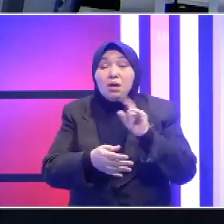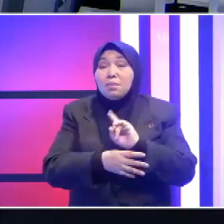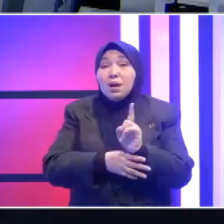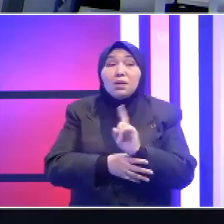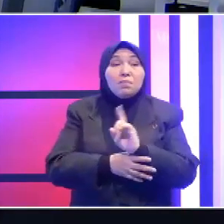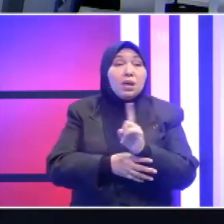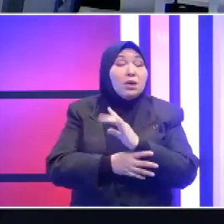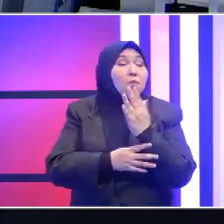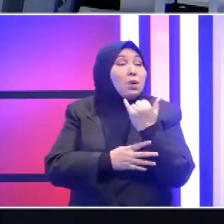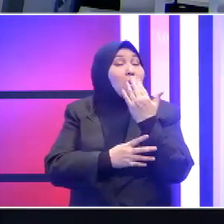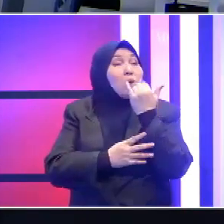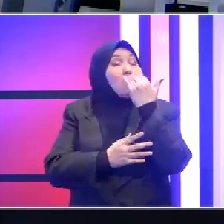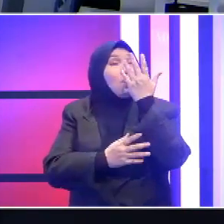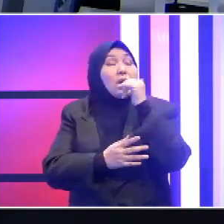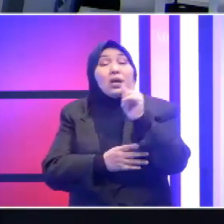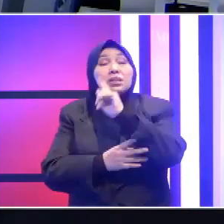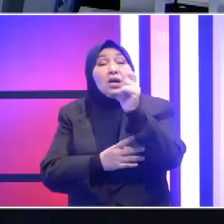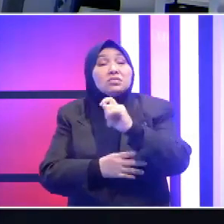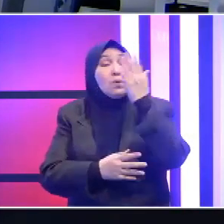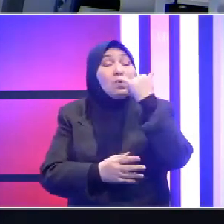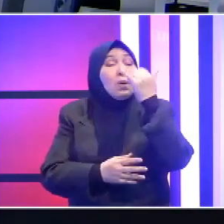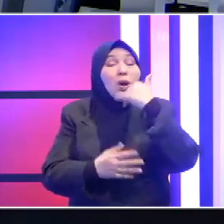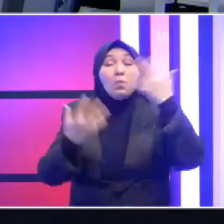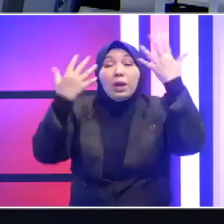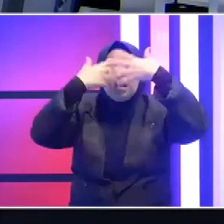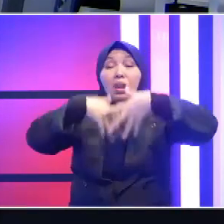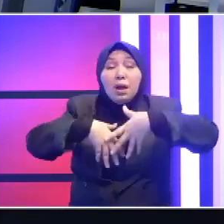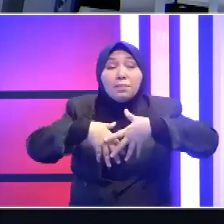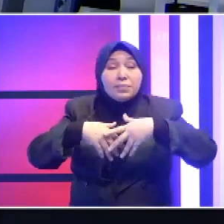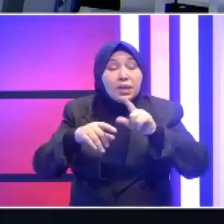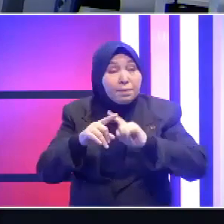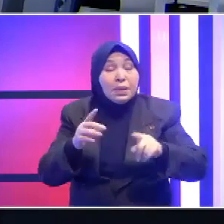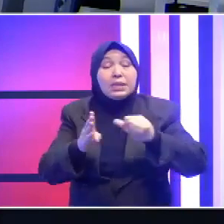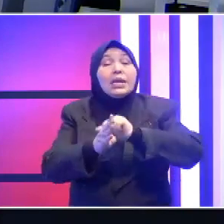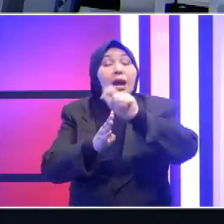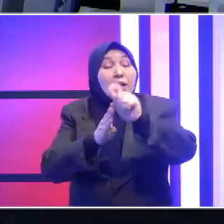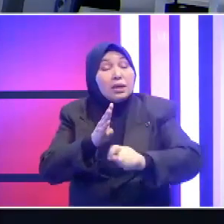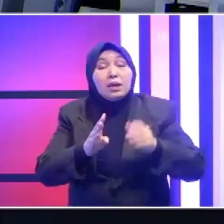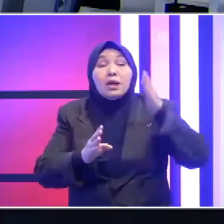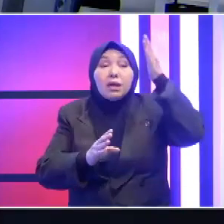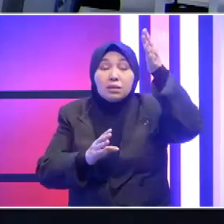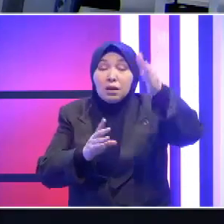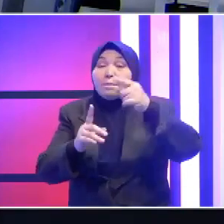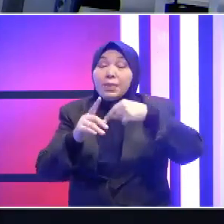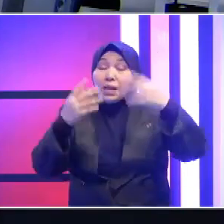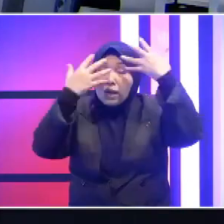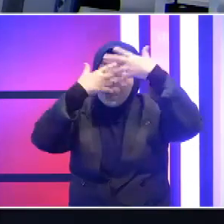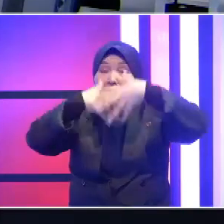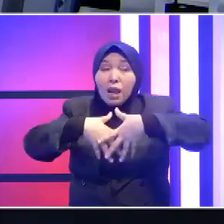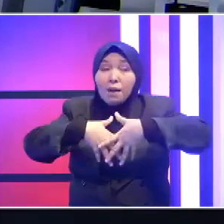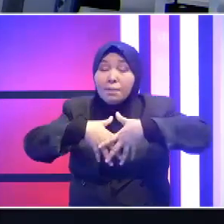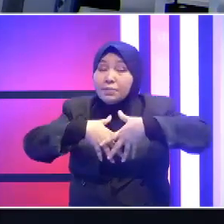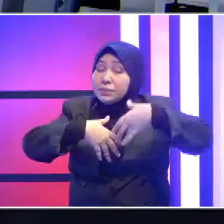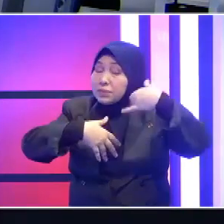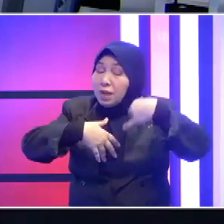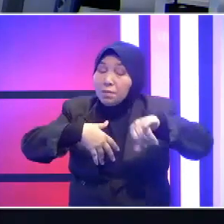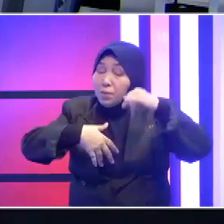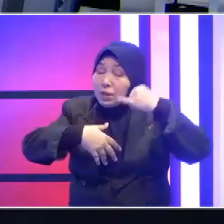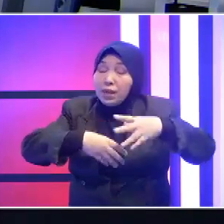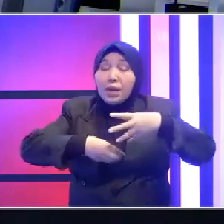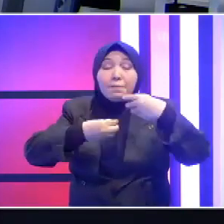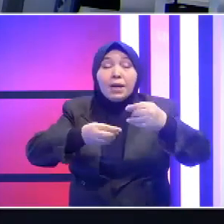dunia enggak punya mengapa mengapa gelapnya tetapi di akhirat nanti bila gelap saatnya gelap tak boleh nak bagi